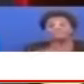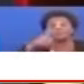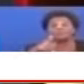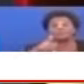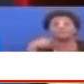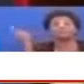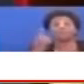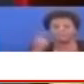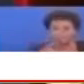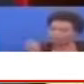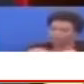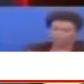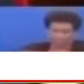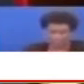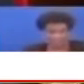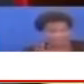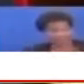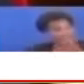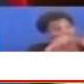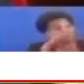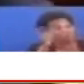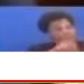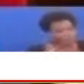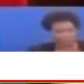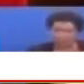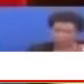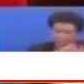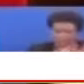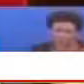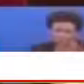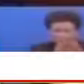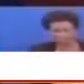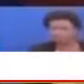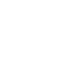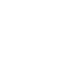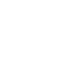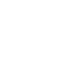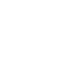kwa Pita Serukamba kuna scenario kama hizo, zote tunaenda kufanya kazi kwa kati tutavyokuwa tumejipanga. Hakuna shaka.